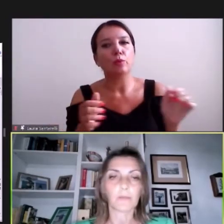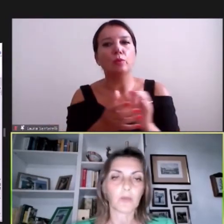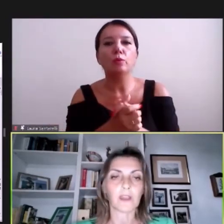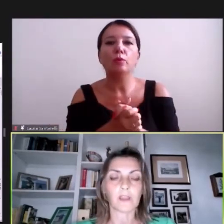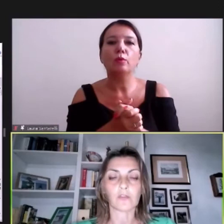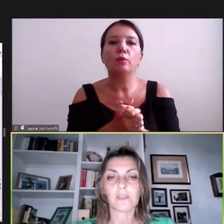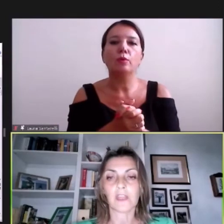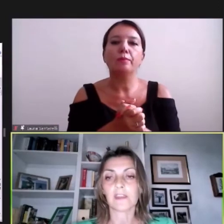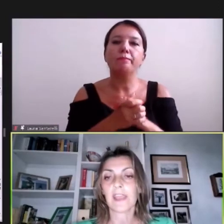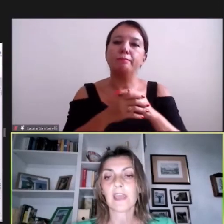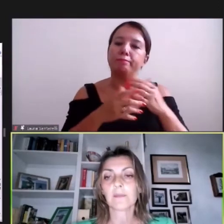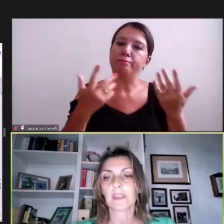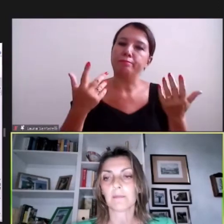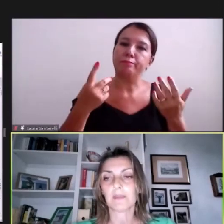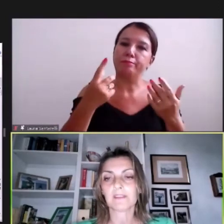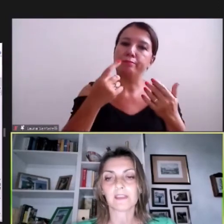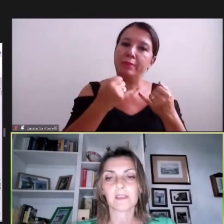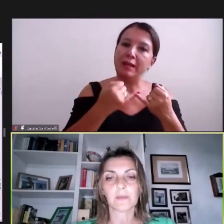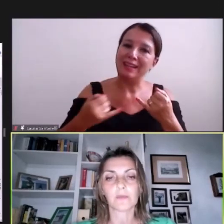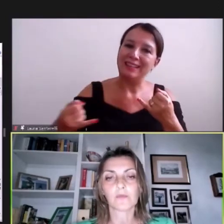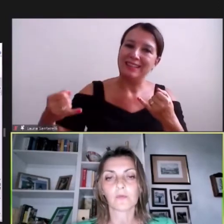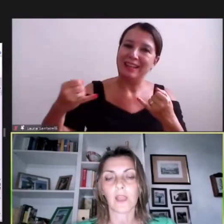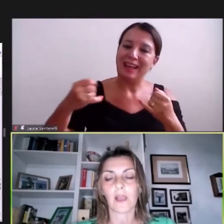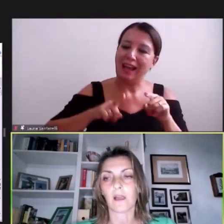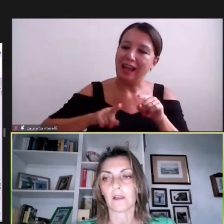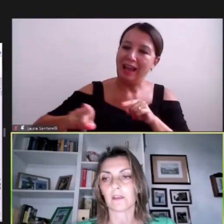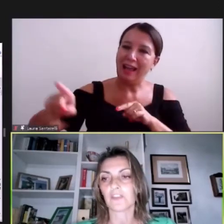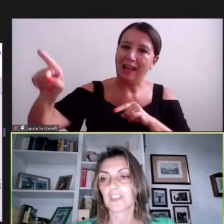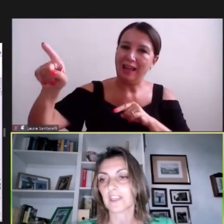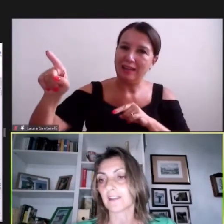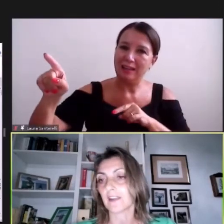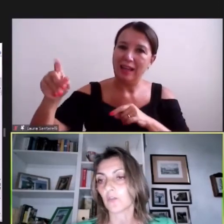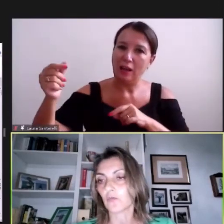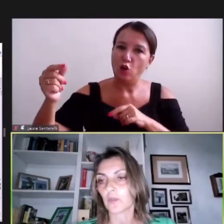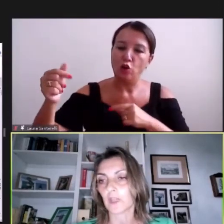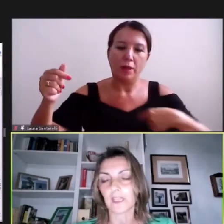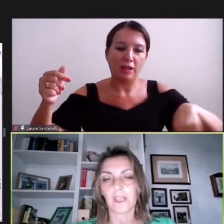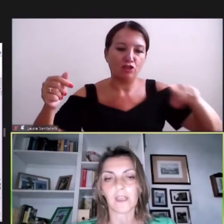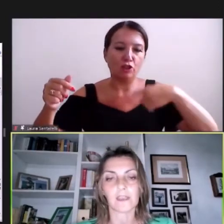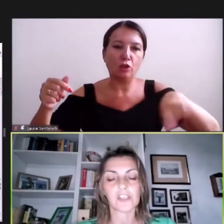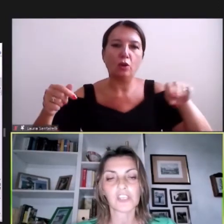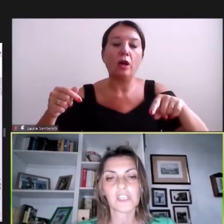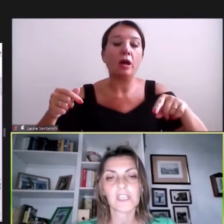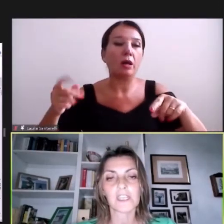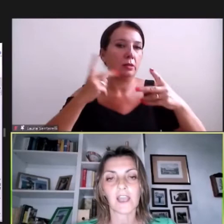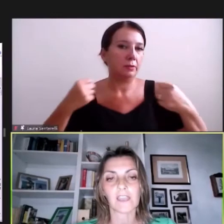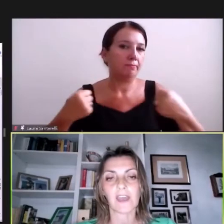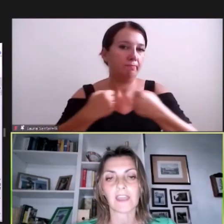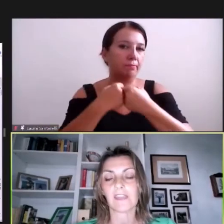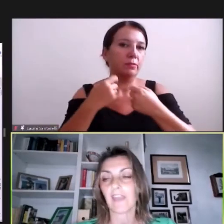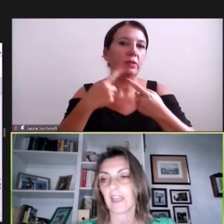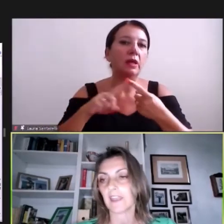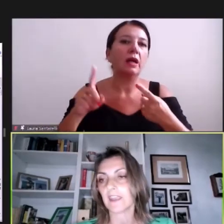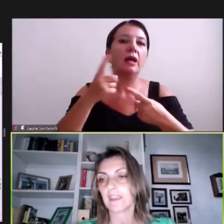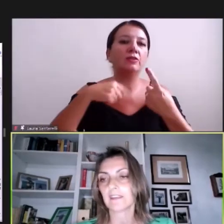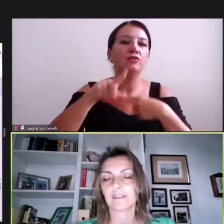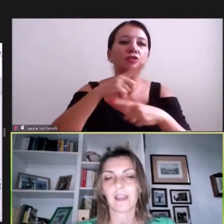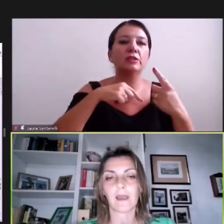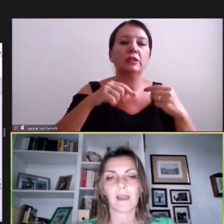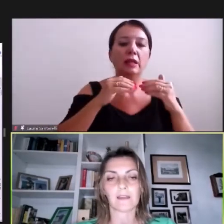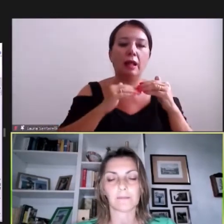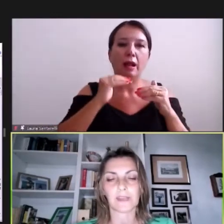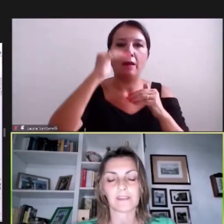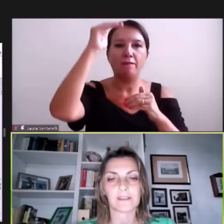si contrappone all'economia lineare perché è basata proprio sulla ricerca della chiusura dei cicli ai vari livelli,